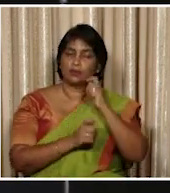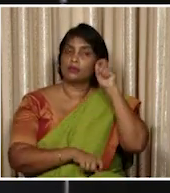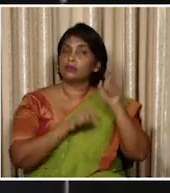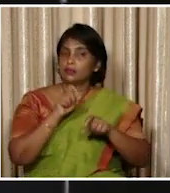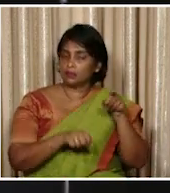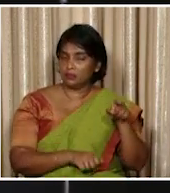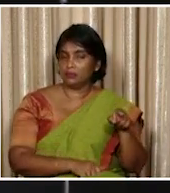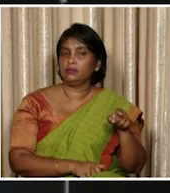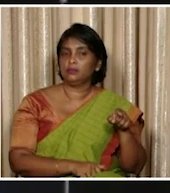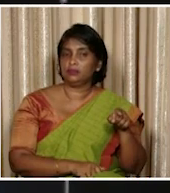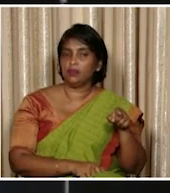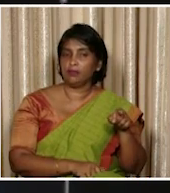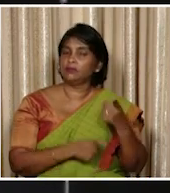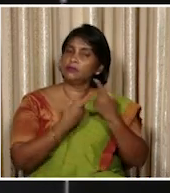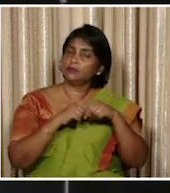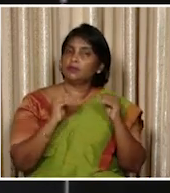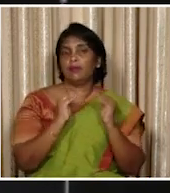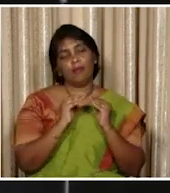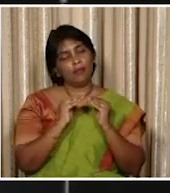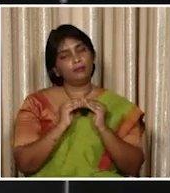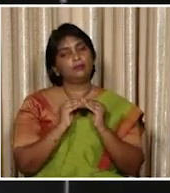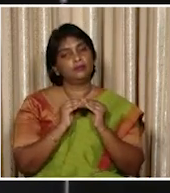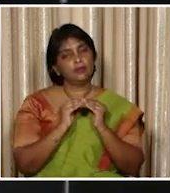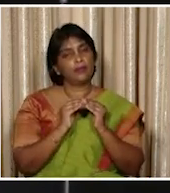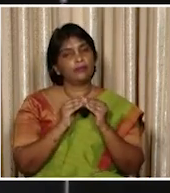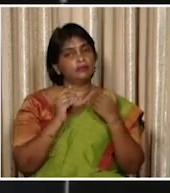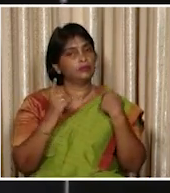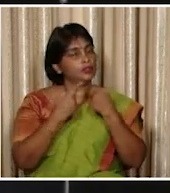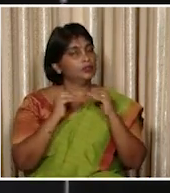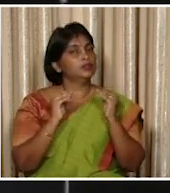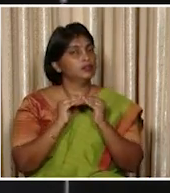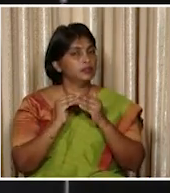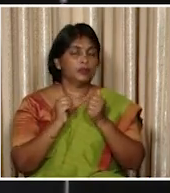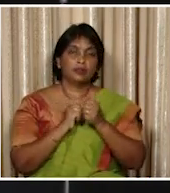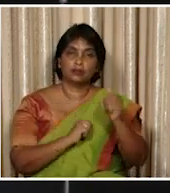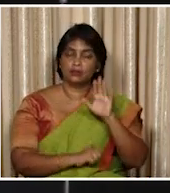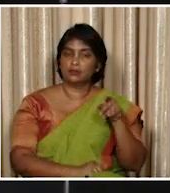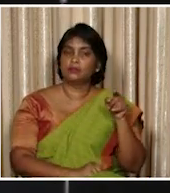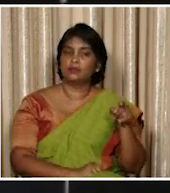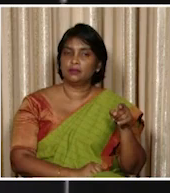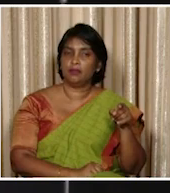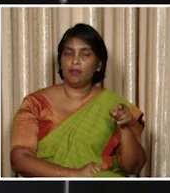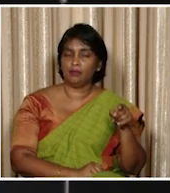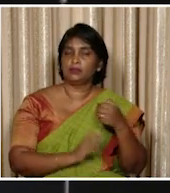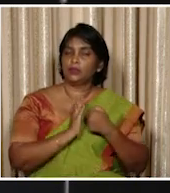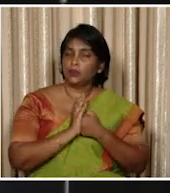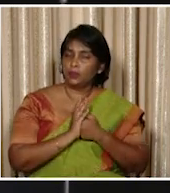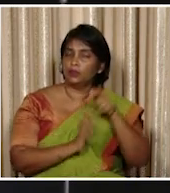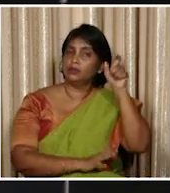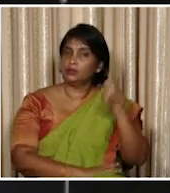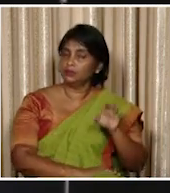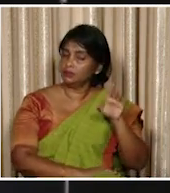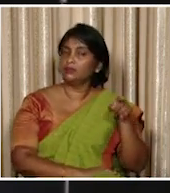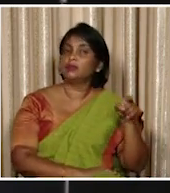කොටසටම එකහා සලකලා එකසේ සලකලා වැඩ කරපු උත්තරීතර චරිතයක්